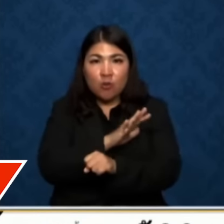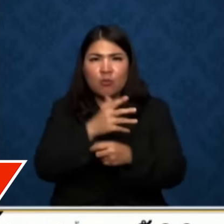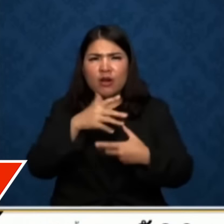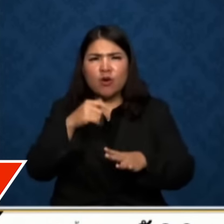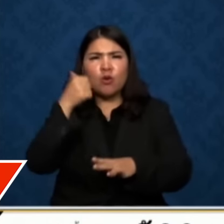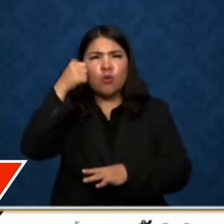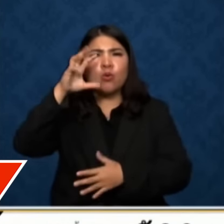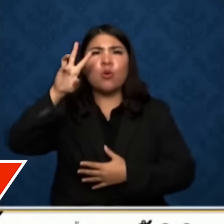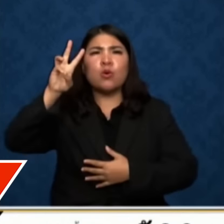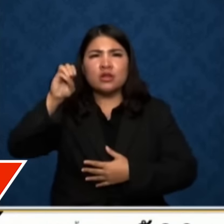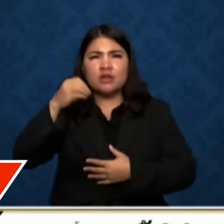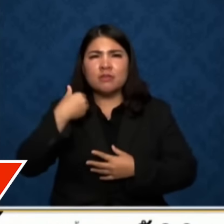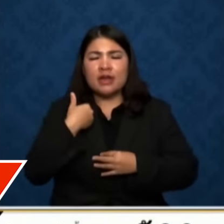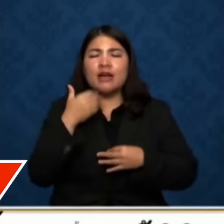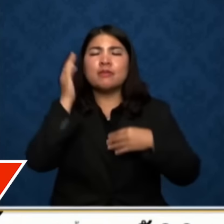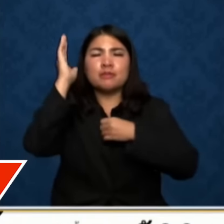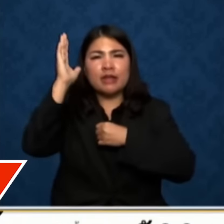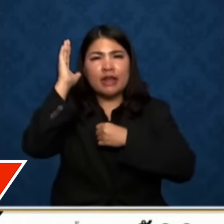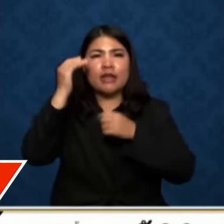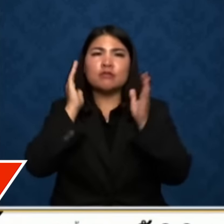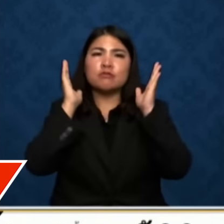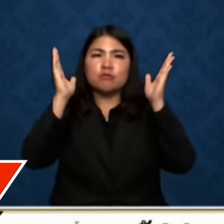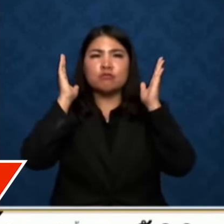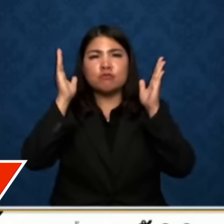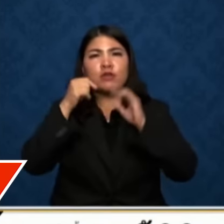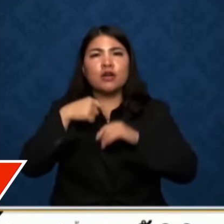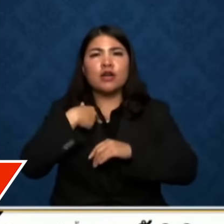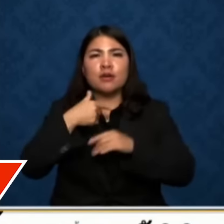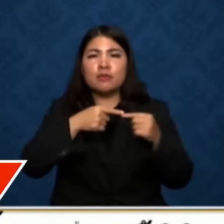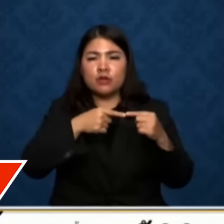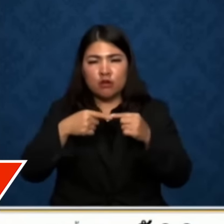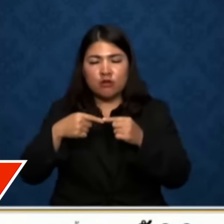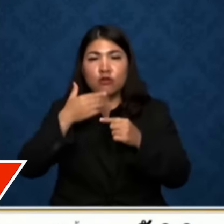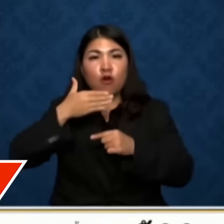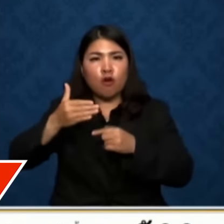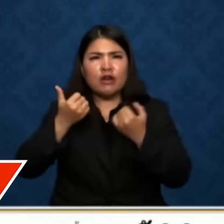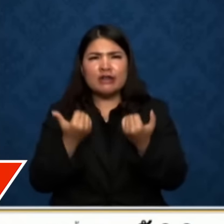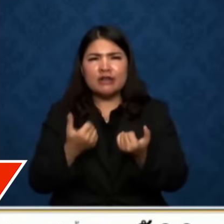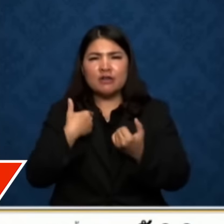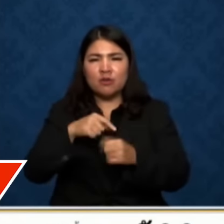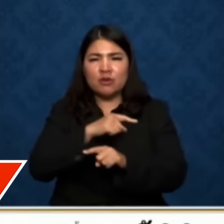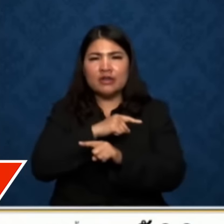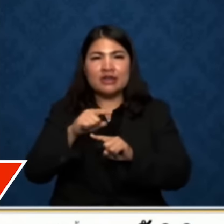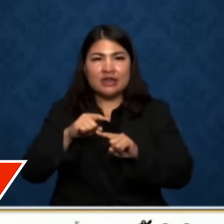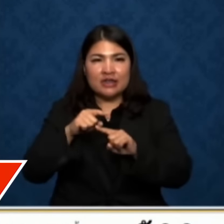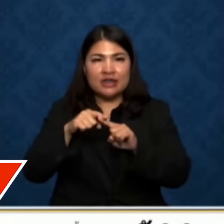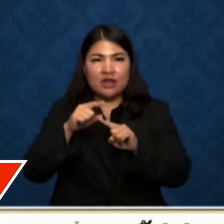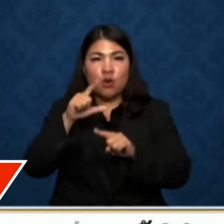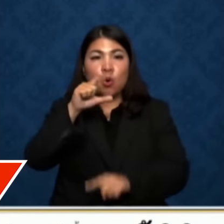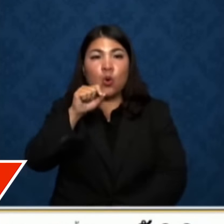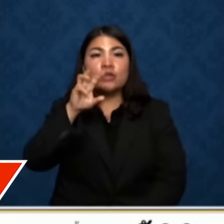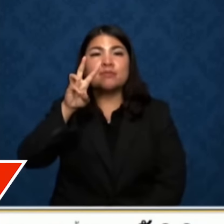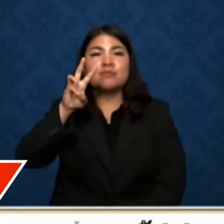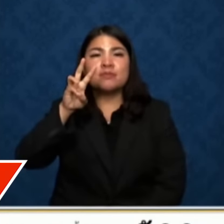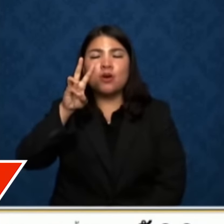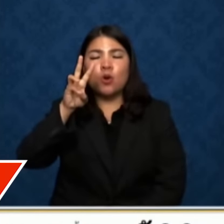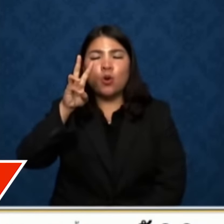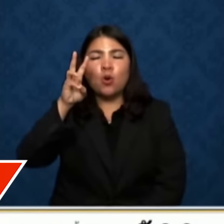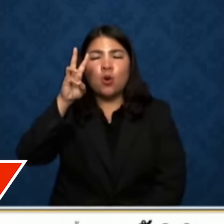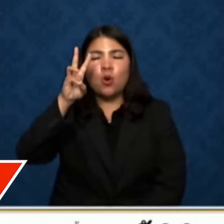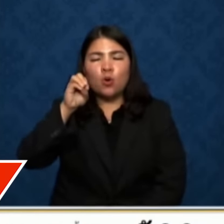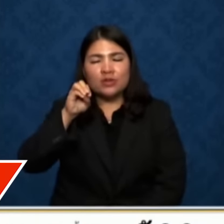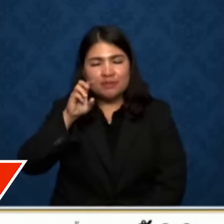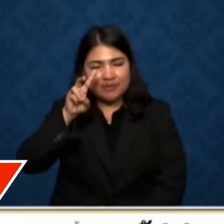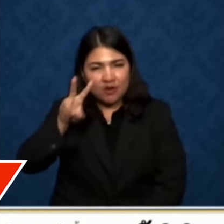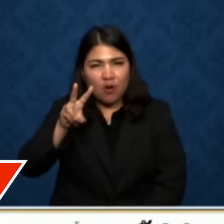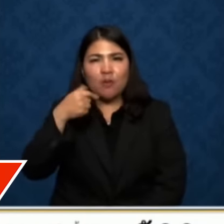ามีแถลงตลอดเลยนะครับมีแถลงออกมาตลอดแล้วก็วันที่62มีแถลงเรื่องการผ่าตัดด้วยครับท่านประธานแถลงว่ามีการผ่